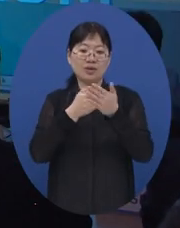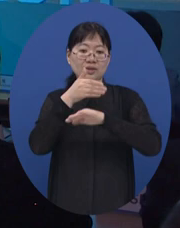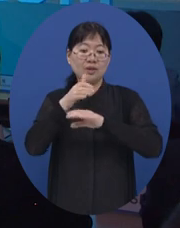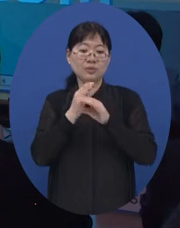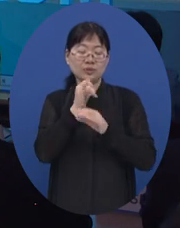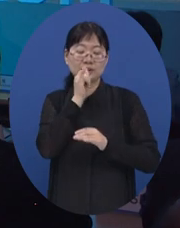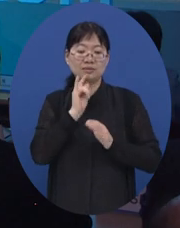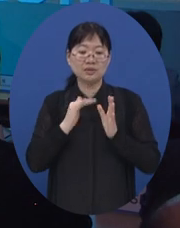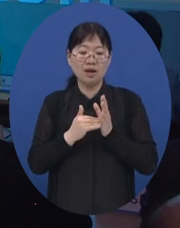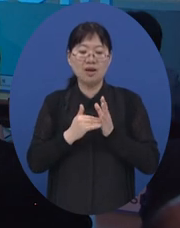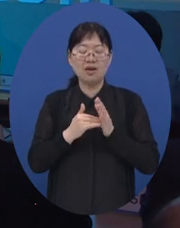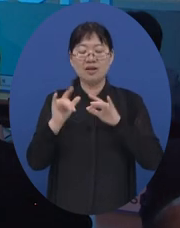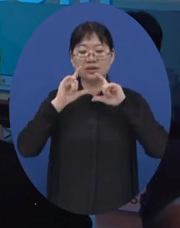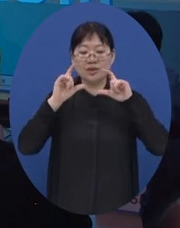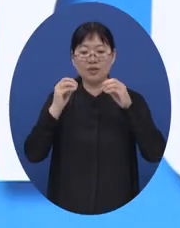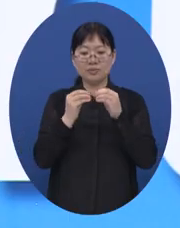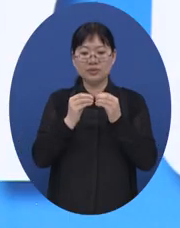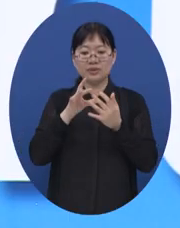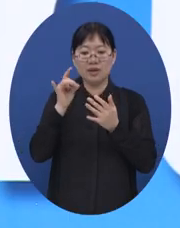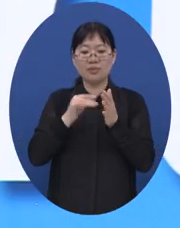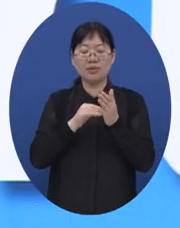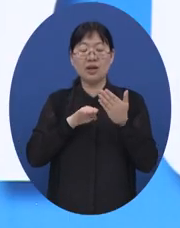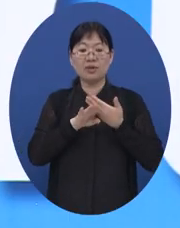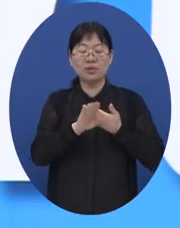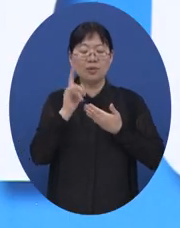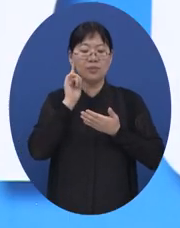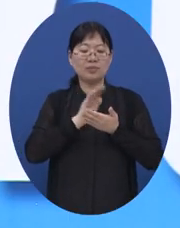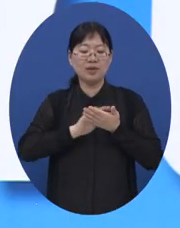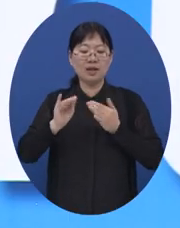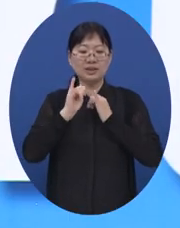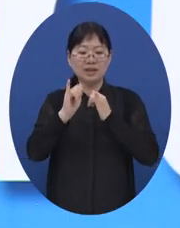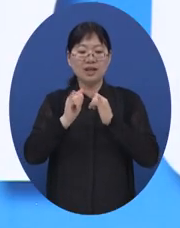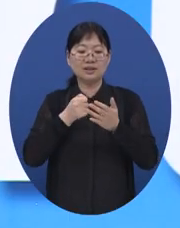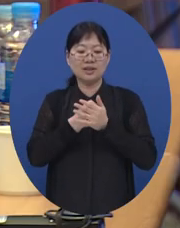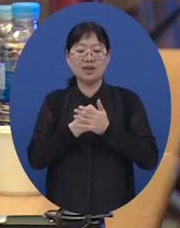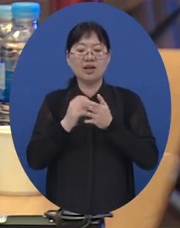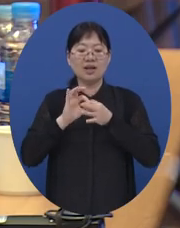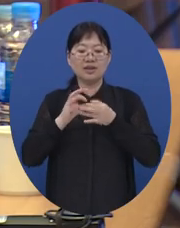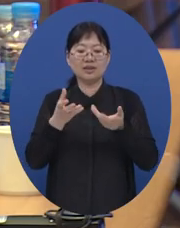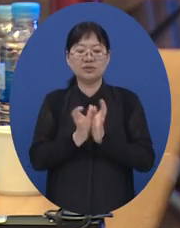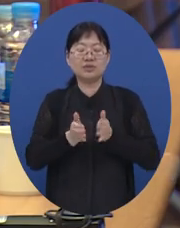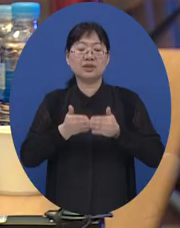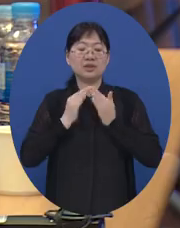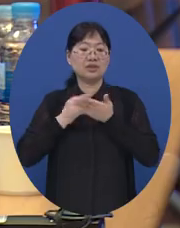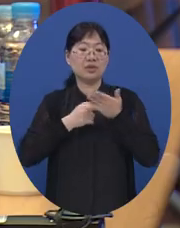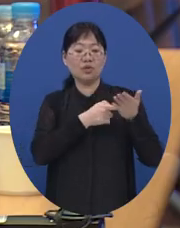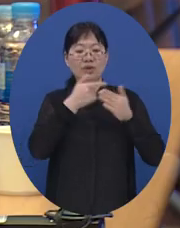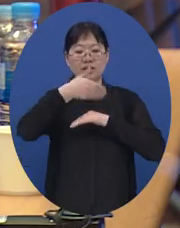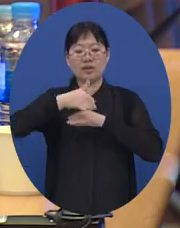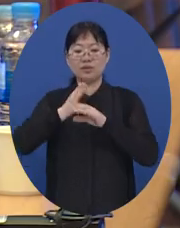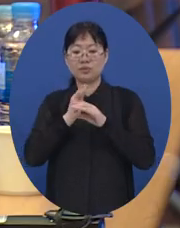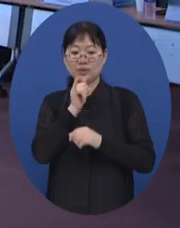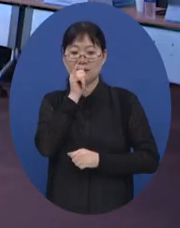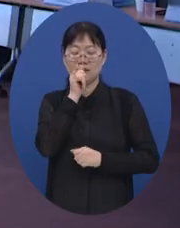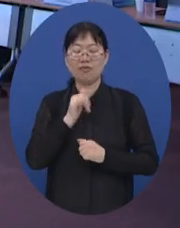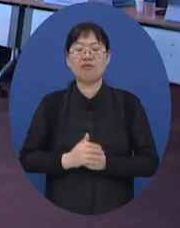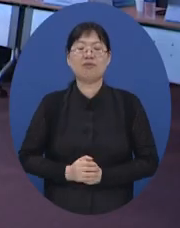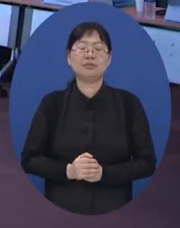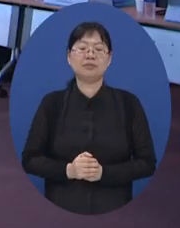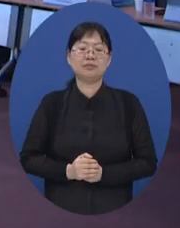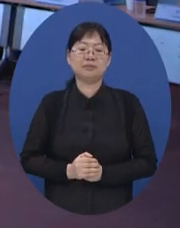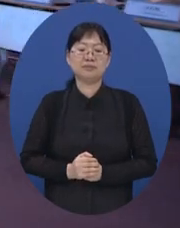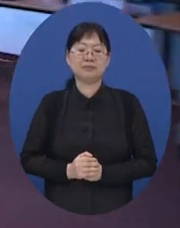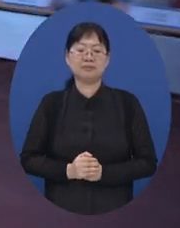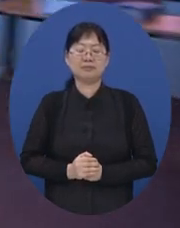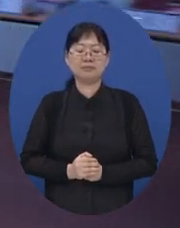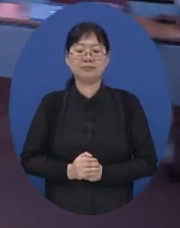해외 시설은 김씨 평화 사람을 채택하고 갇힌 dmz 평화상 제작 및 관련 기구 설립 의결 제시할 계획입니다 경기